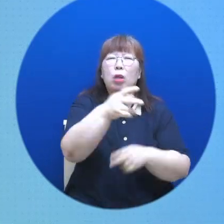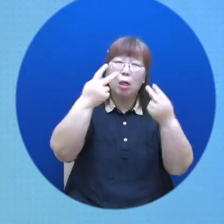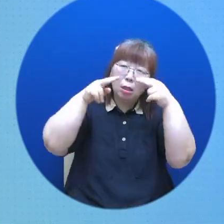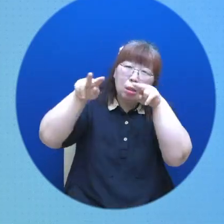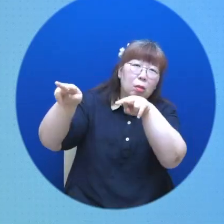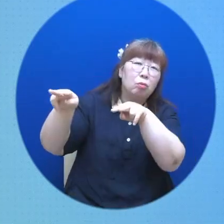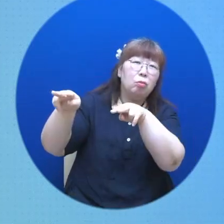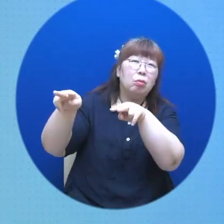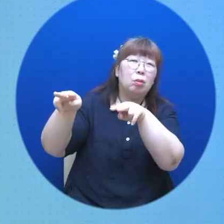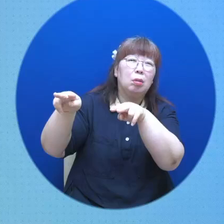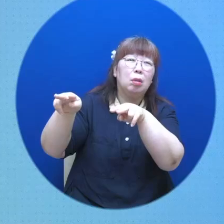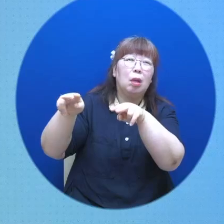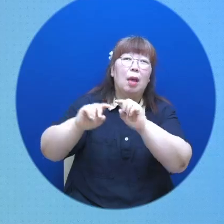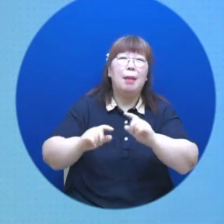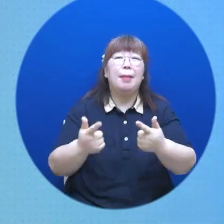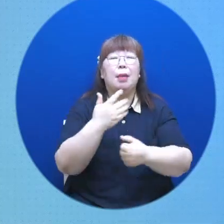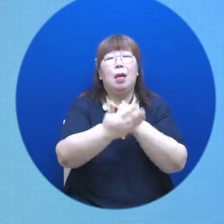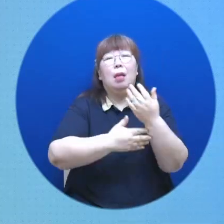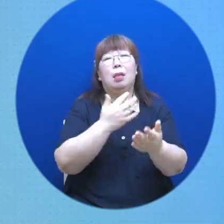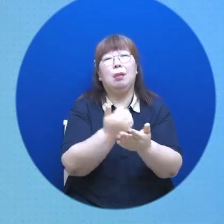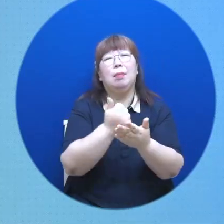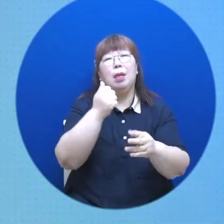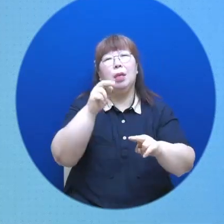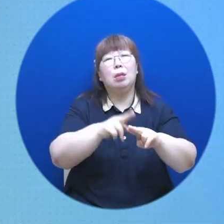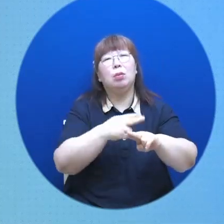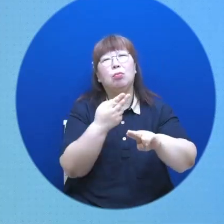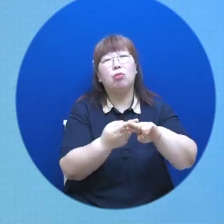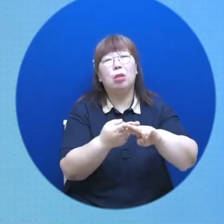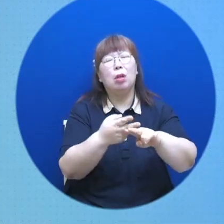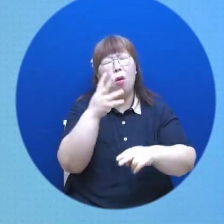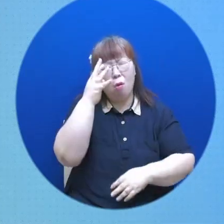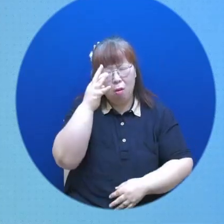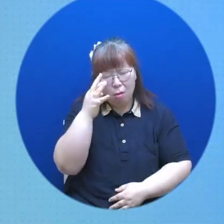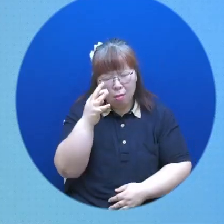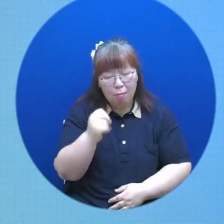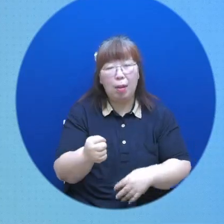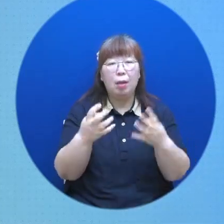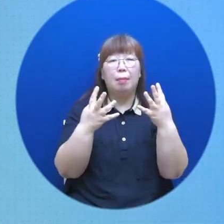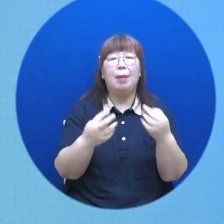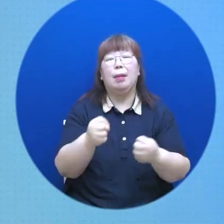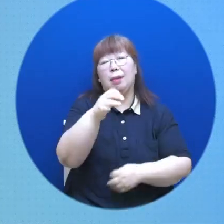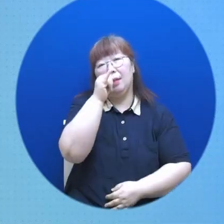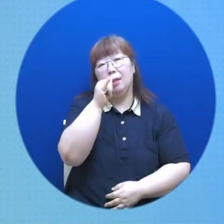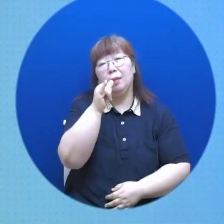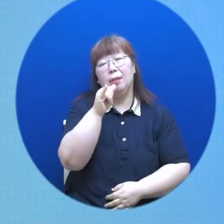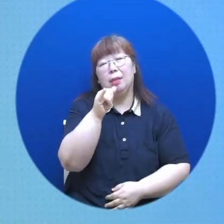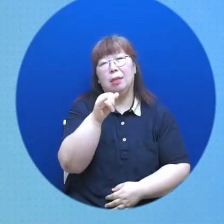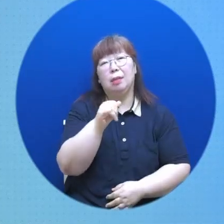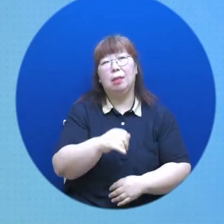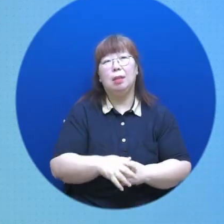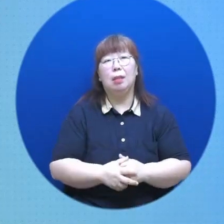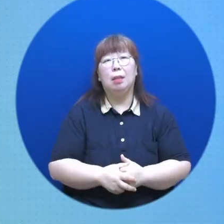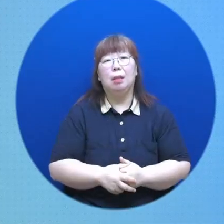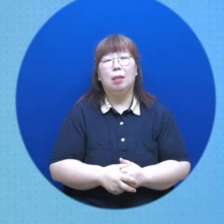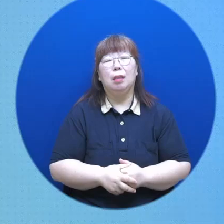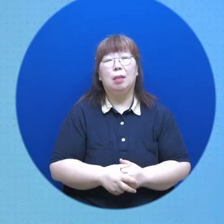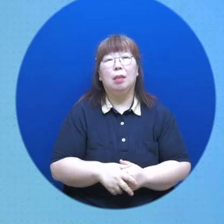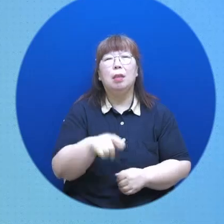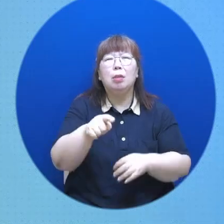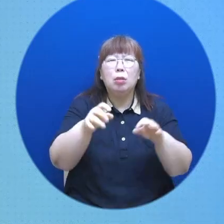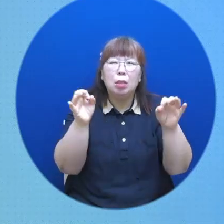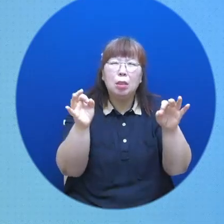못하는 하나님의 선물들이 얼마나 많이 있는지요. 그것이